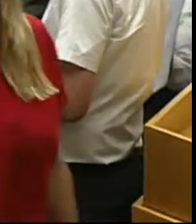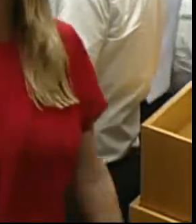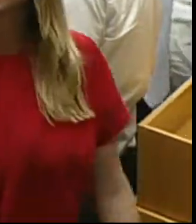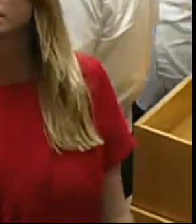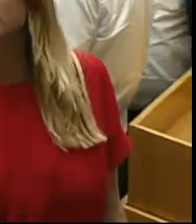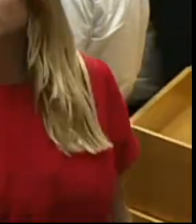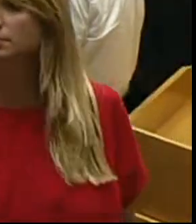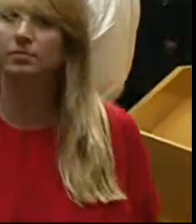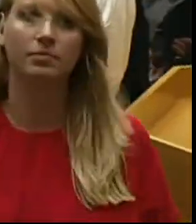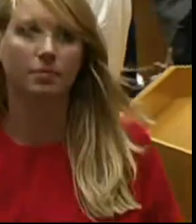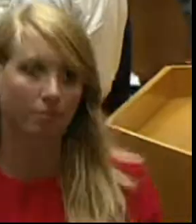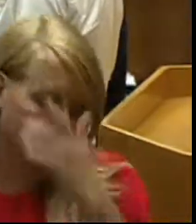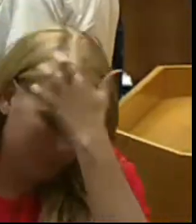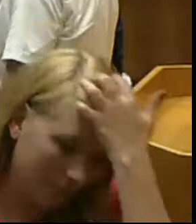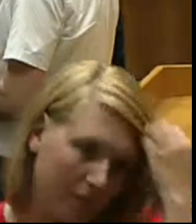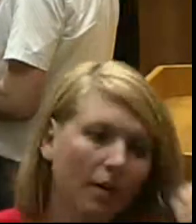Jarolin, Karl,